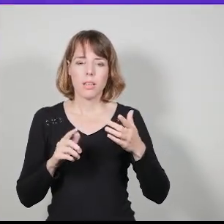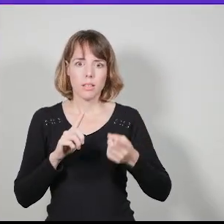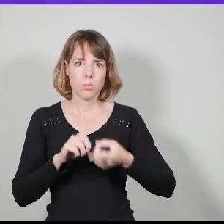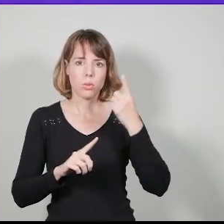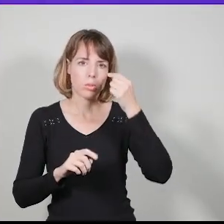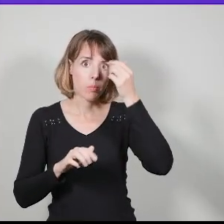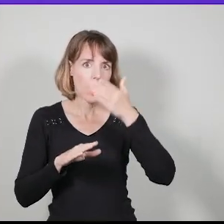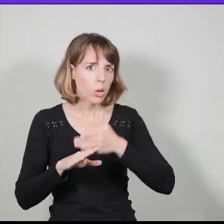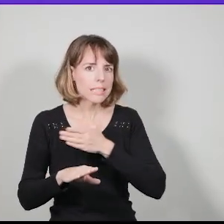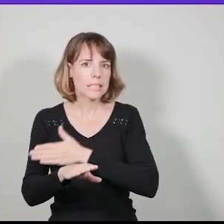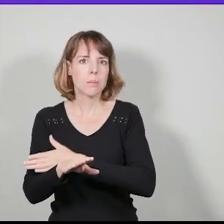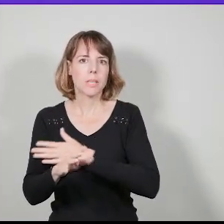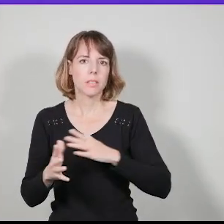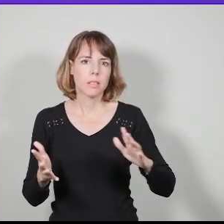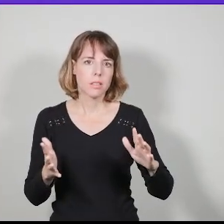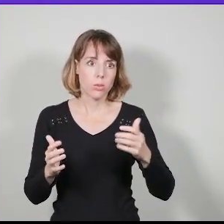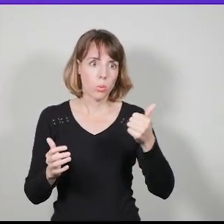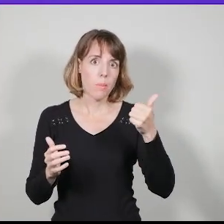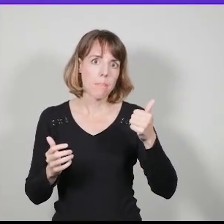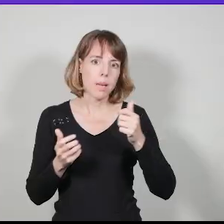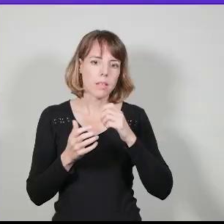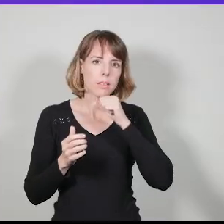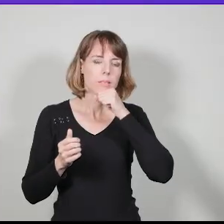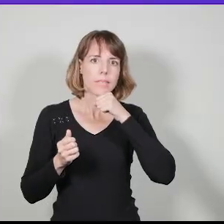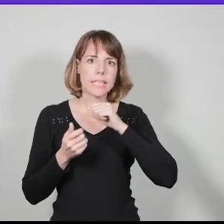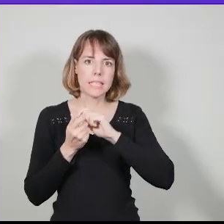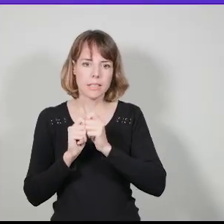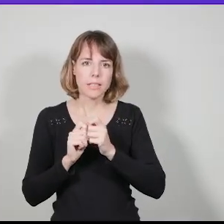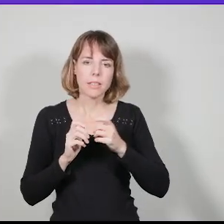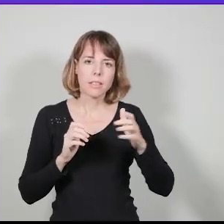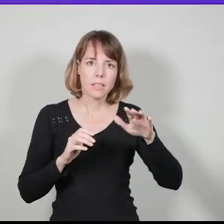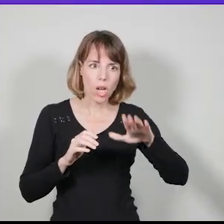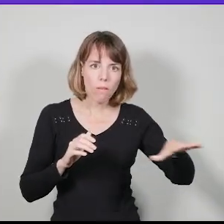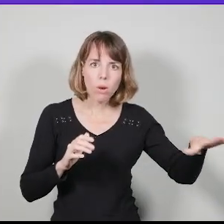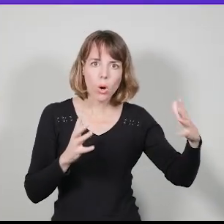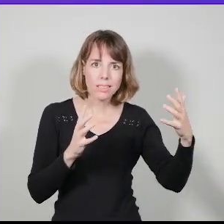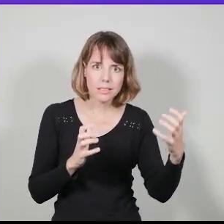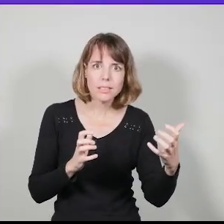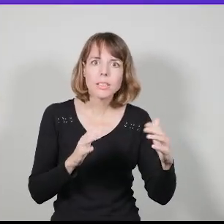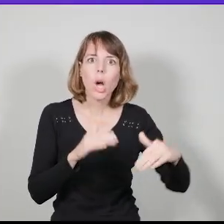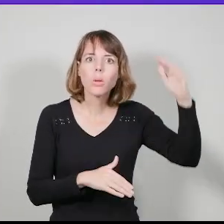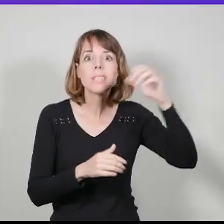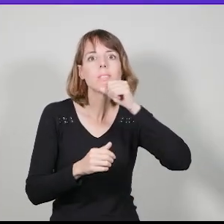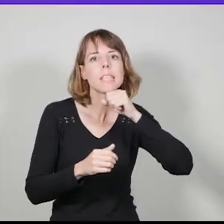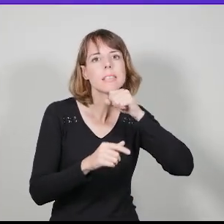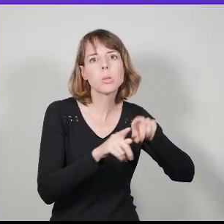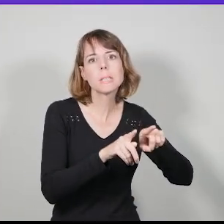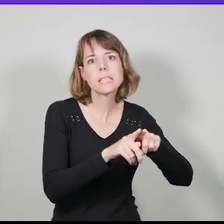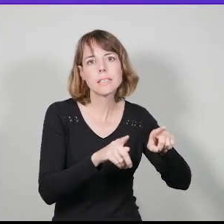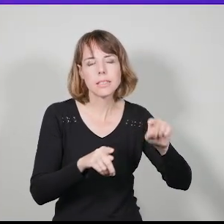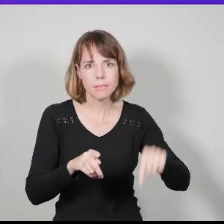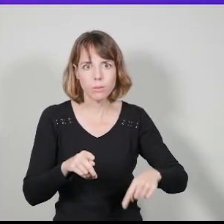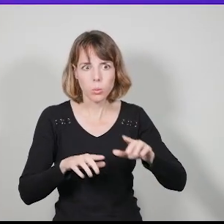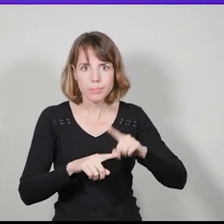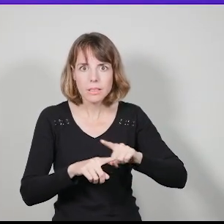dit, le vieillissement, leur propre vieillissement, celui de leur enfant, c'est tout un travail, un cheminement. Ça ne se fait pas comme ça en claquant des doigts. Mais ils vont